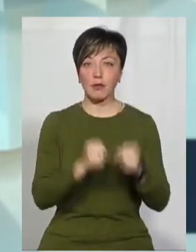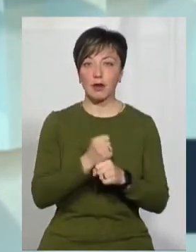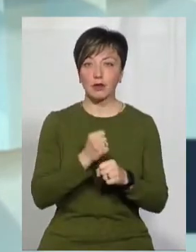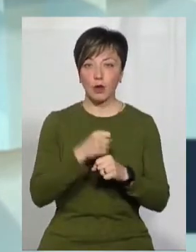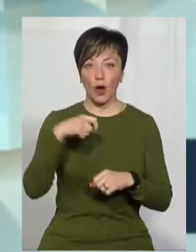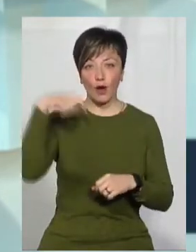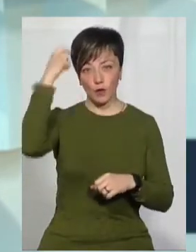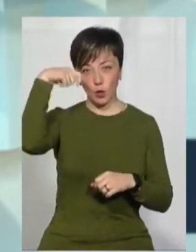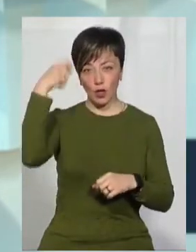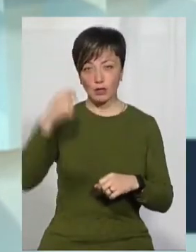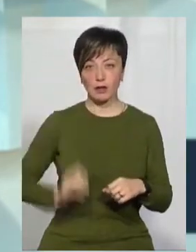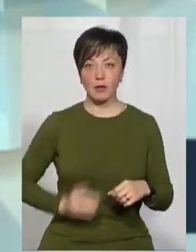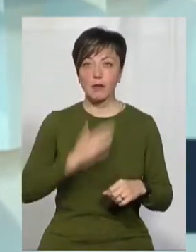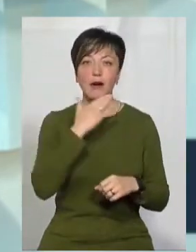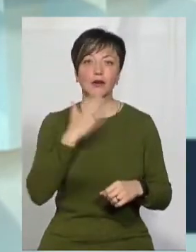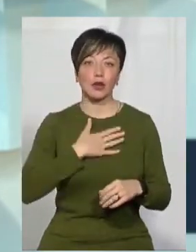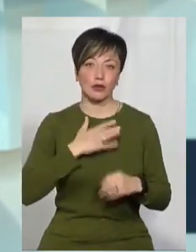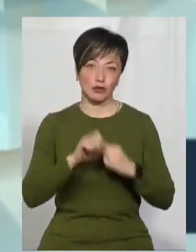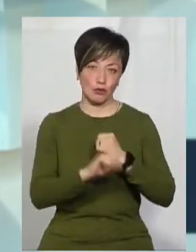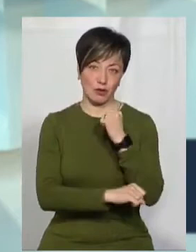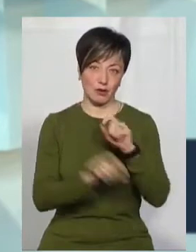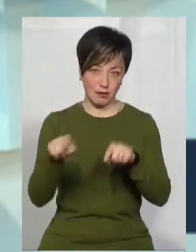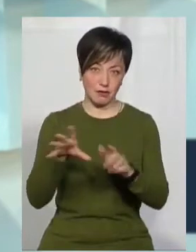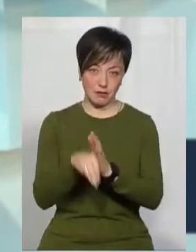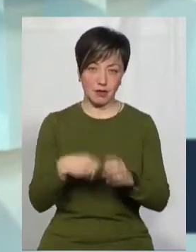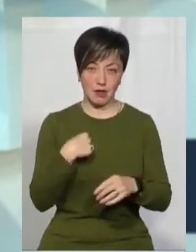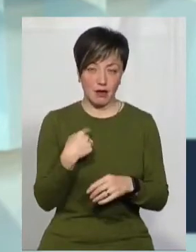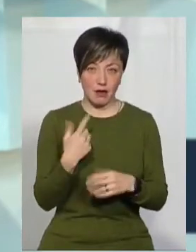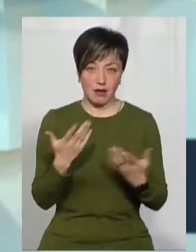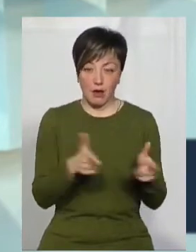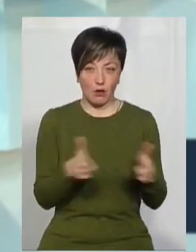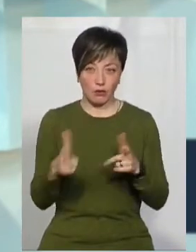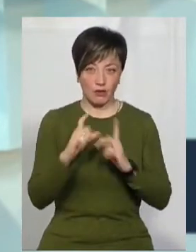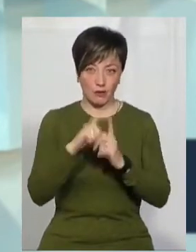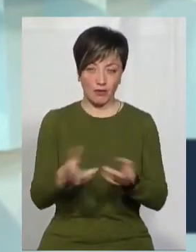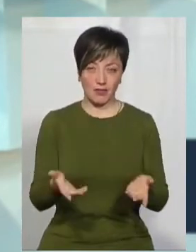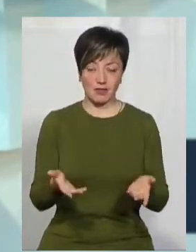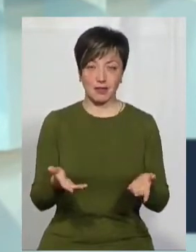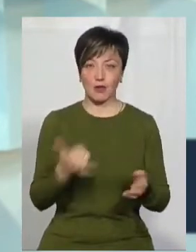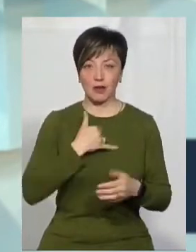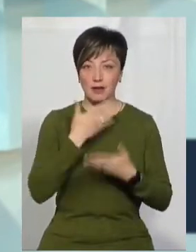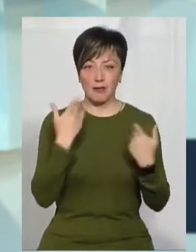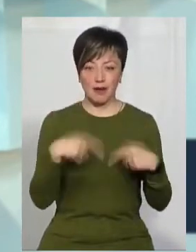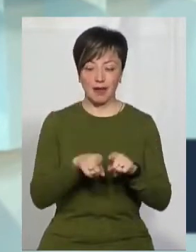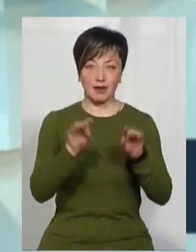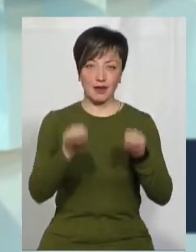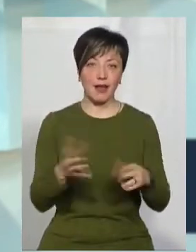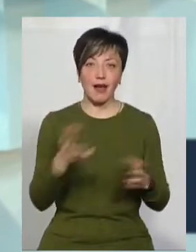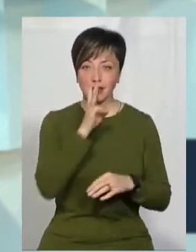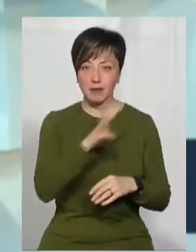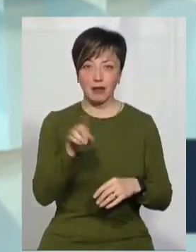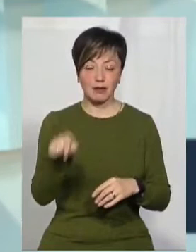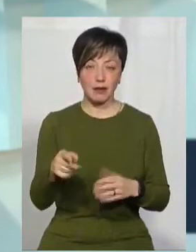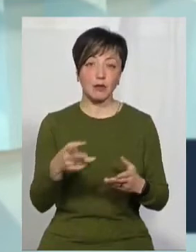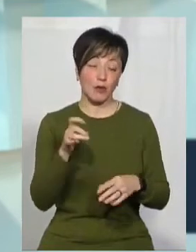навіть в тій турецькій компанії, там велика кількість наших робітників. Я, по-перше, не готовий відповісти, якби в мене немає таких даних, які заробітні плати